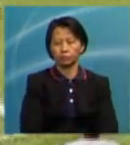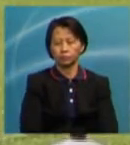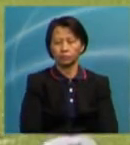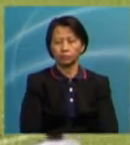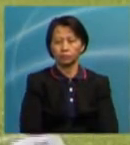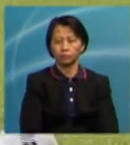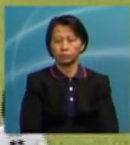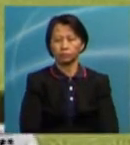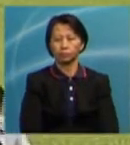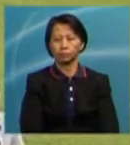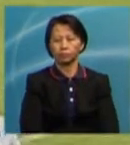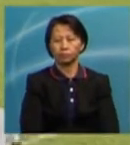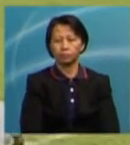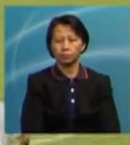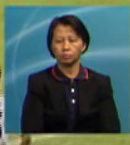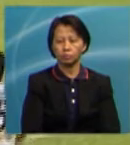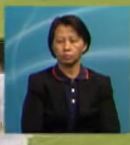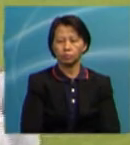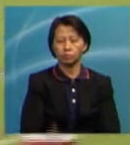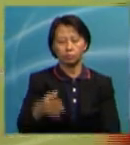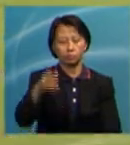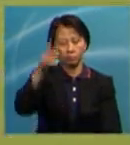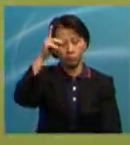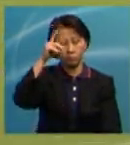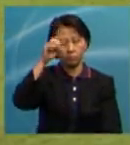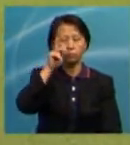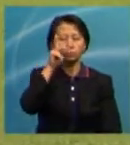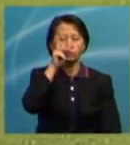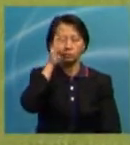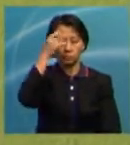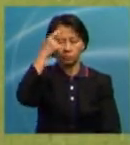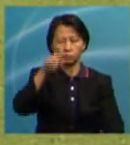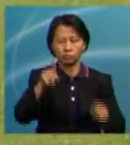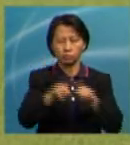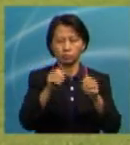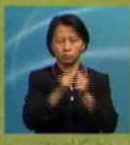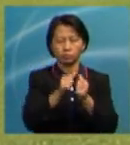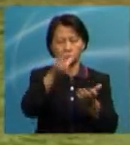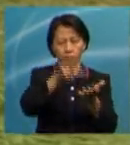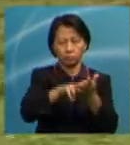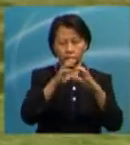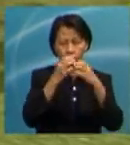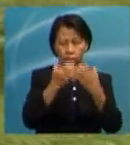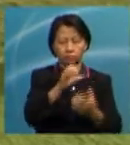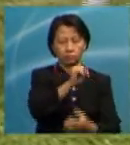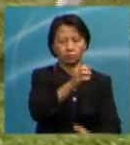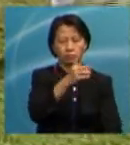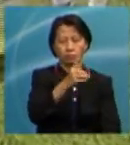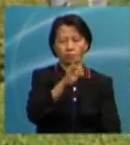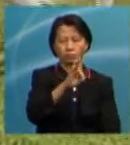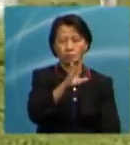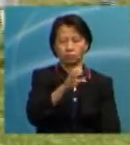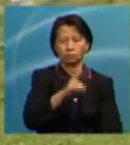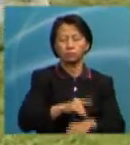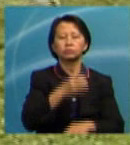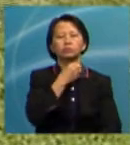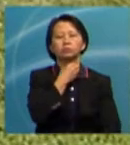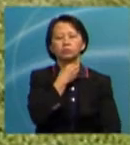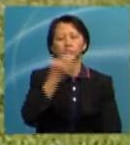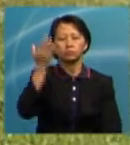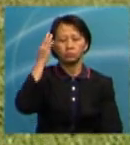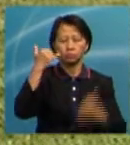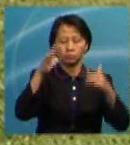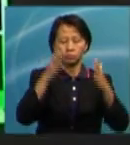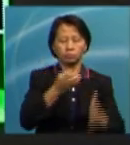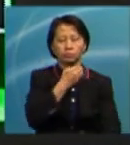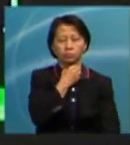pertama skuad seladang pula tewas mengejut 02 kepada pasukan berstatus kelab S darby FC di Ipoh bekas pemain